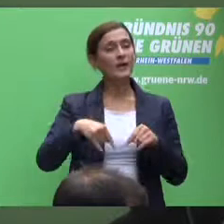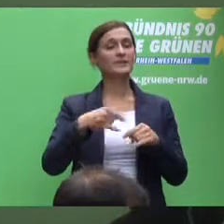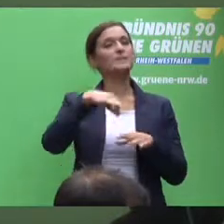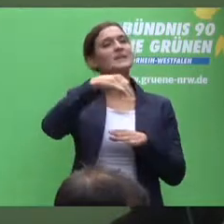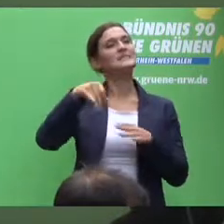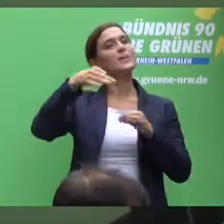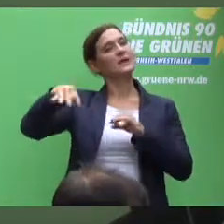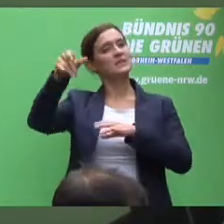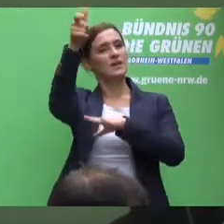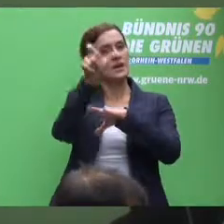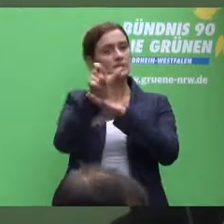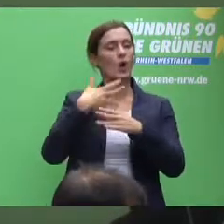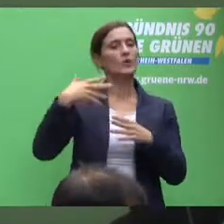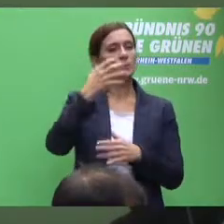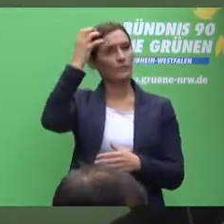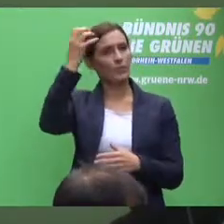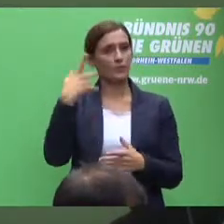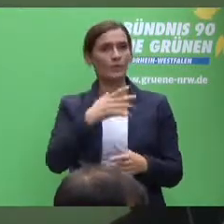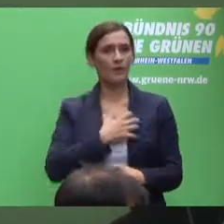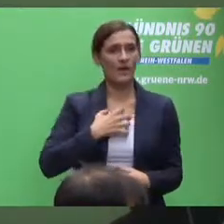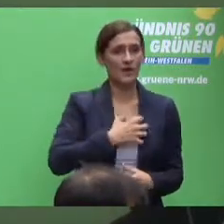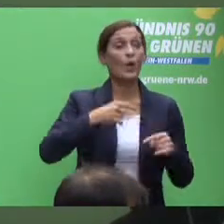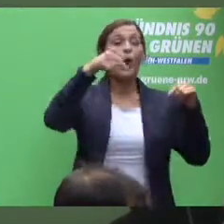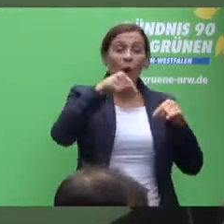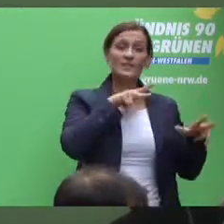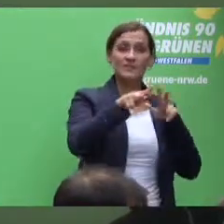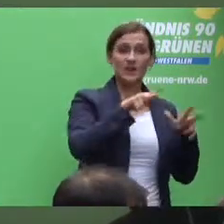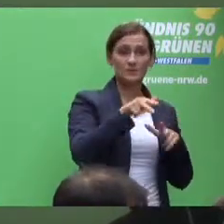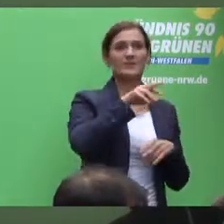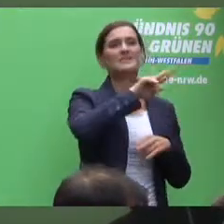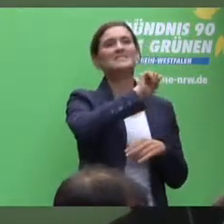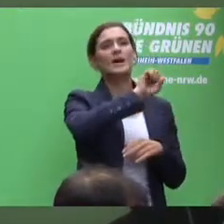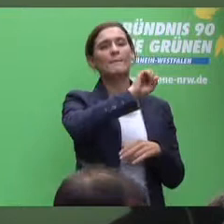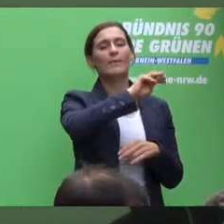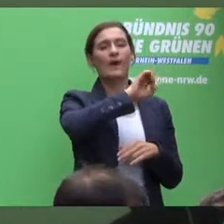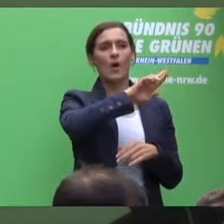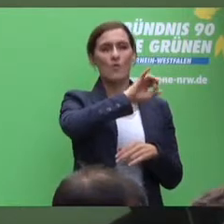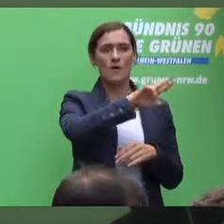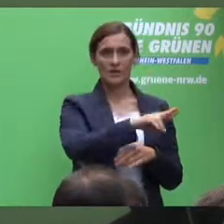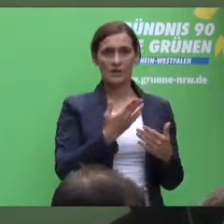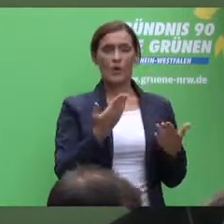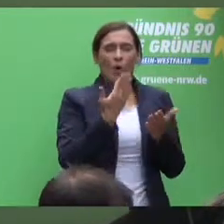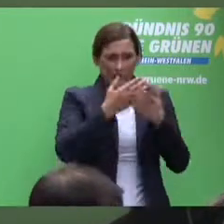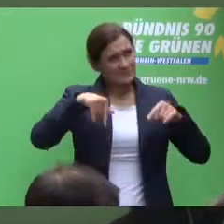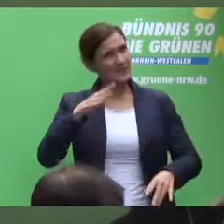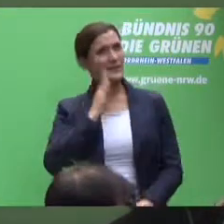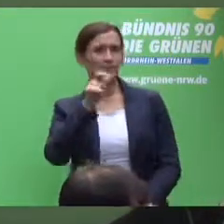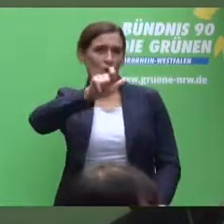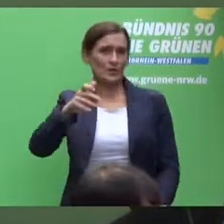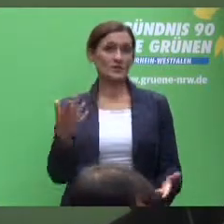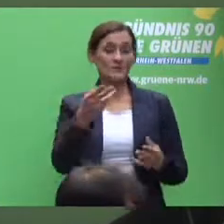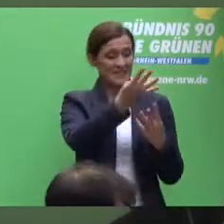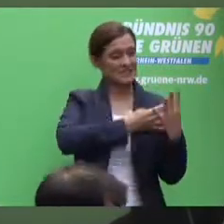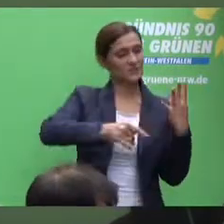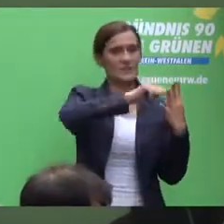Ministerpräsident von Bayern. Peter Ramsauer, heute Verkehrsminister. Liebe Leute, ich unterstelle diesen